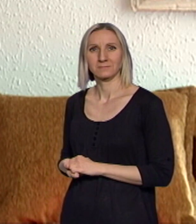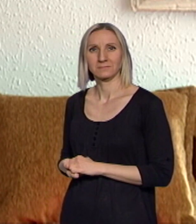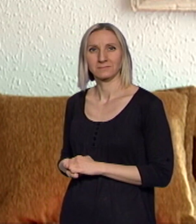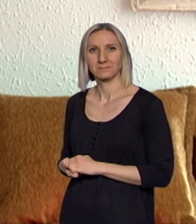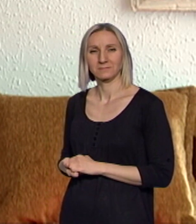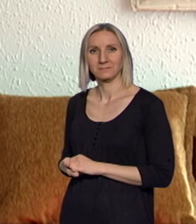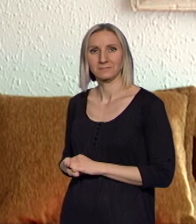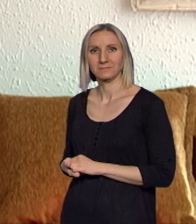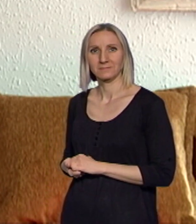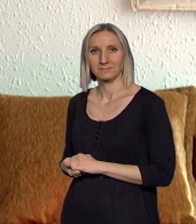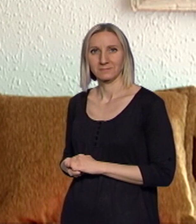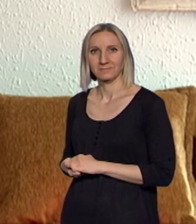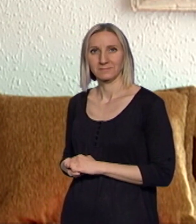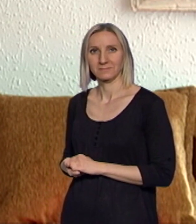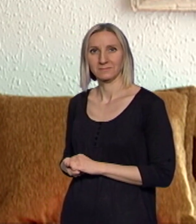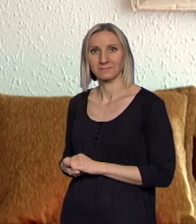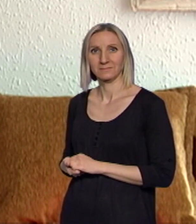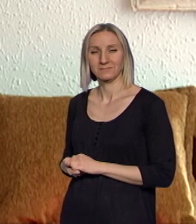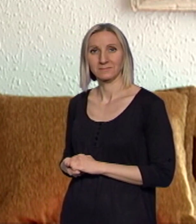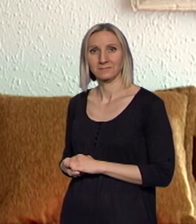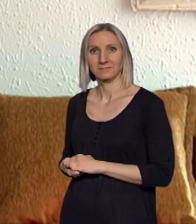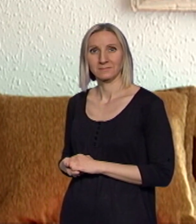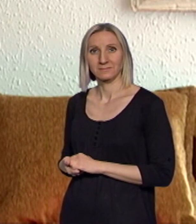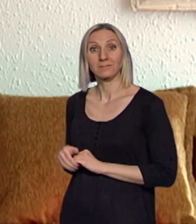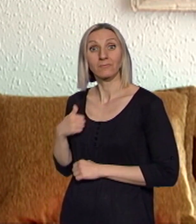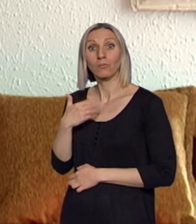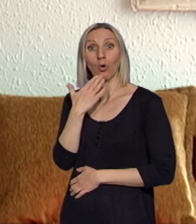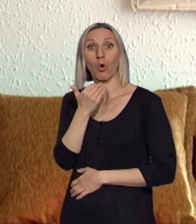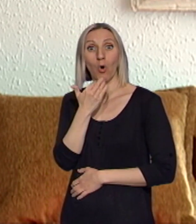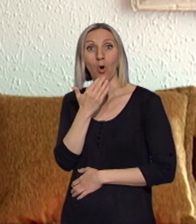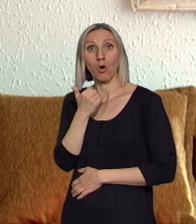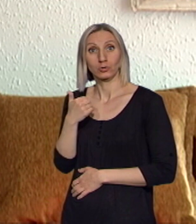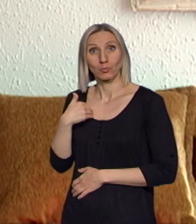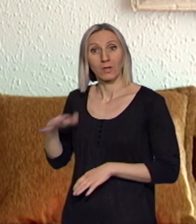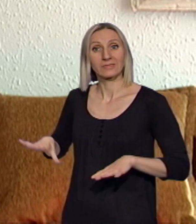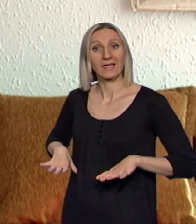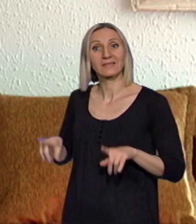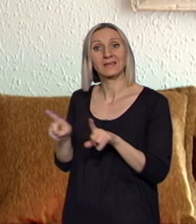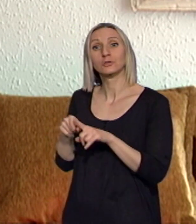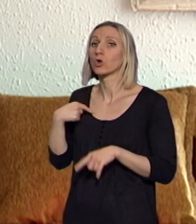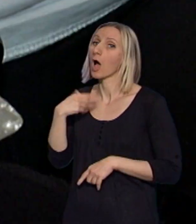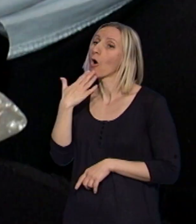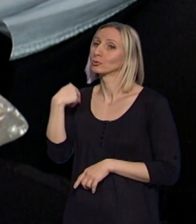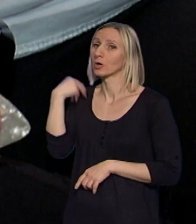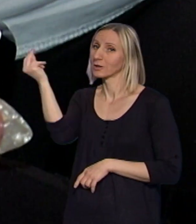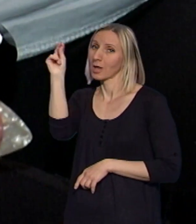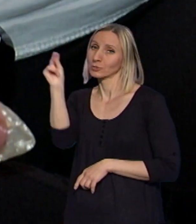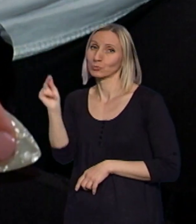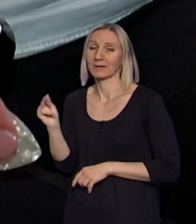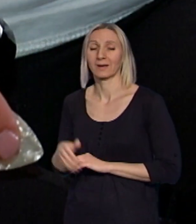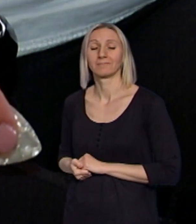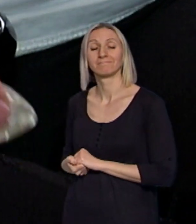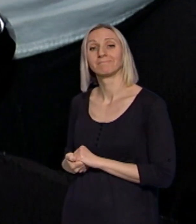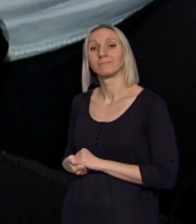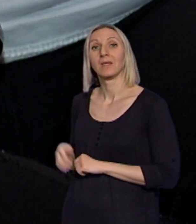i ja hoću da i moju tetku da šminkam. Čula sam da se